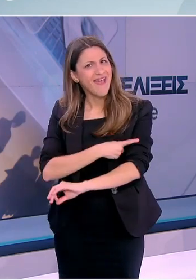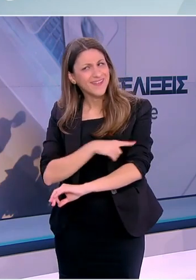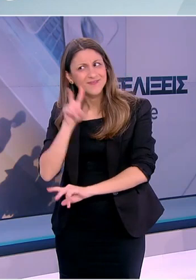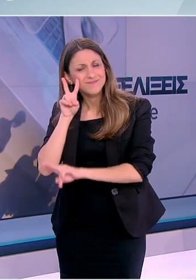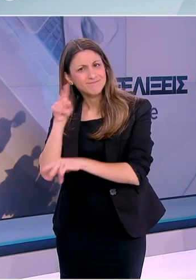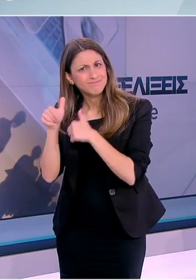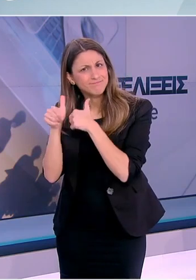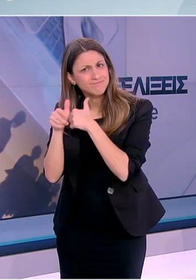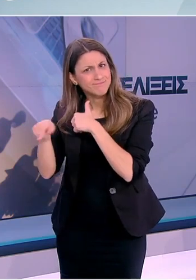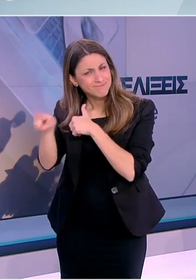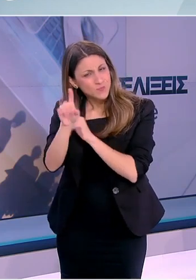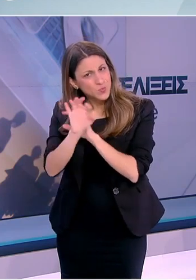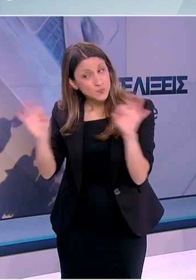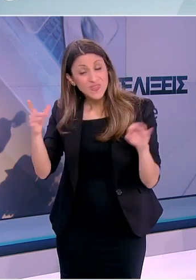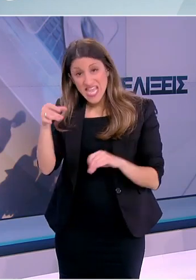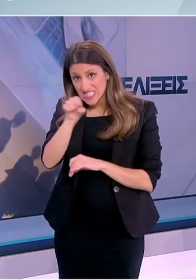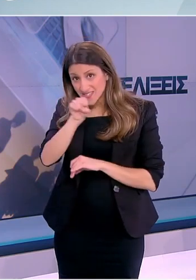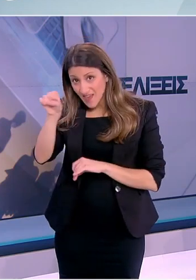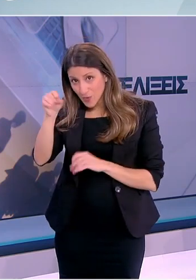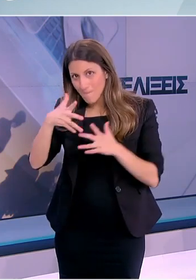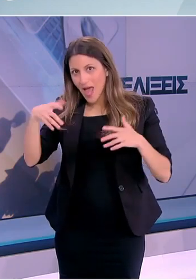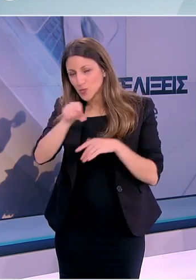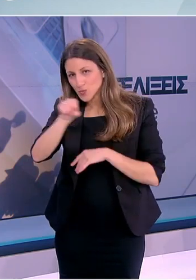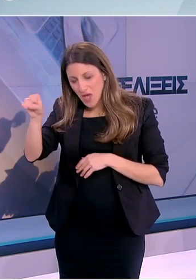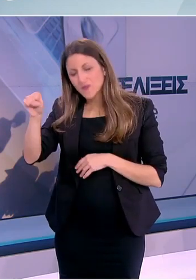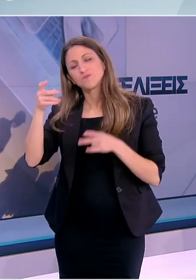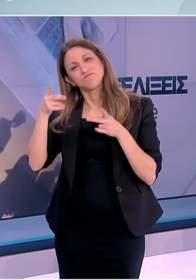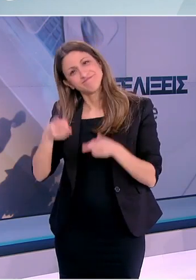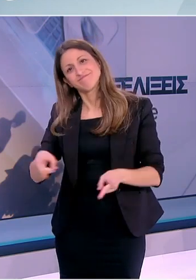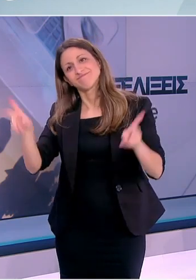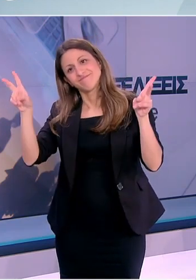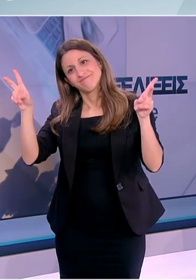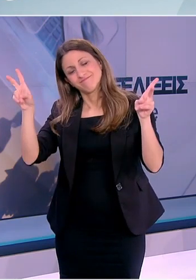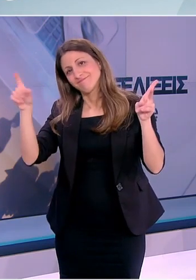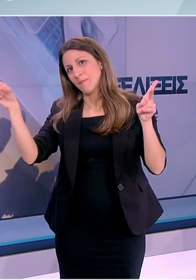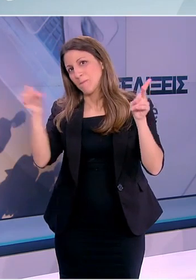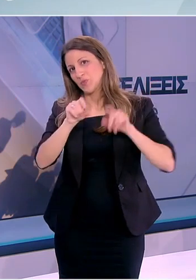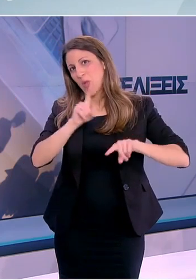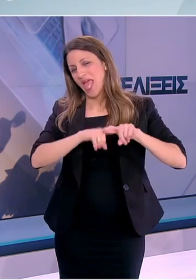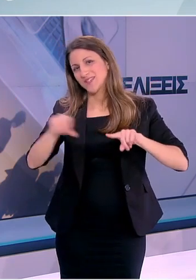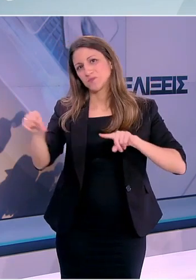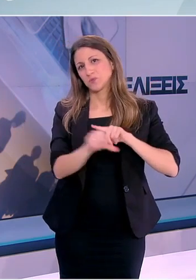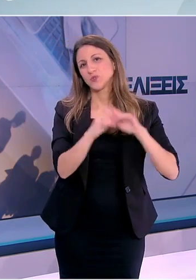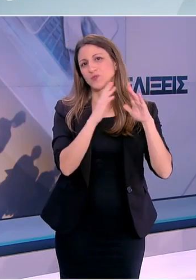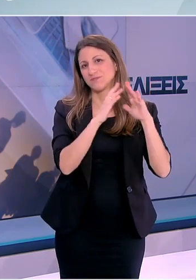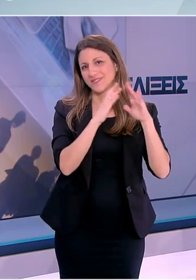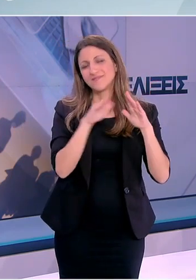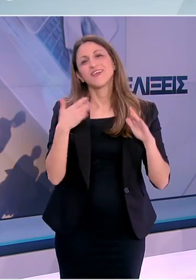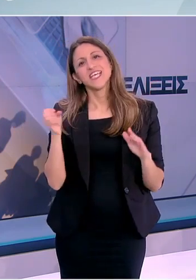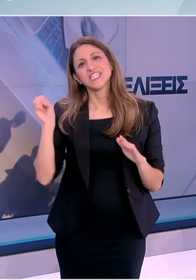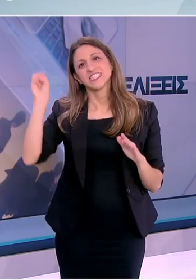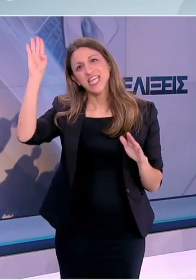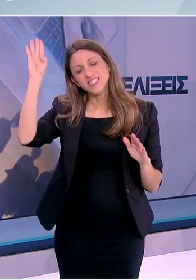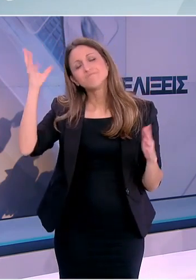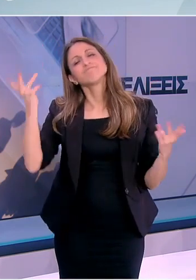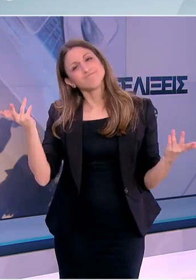Και το Σάββατο, το Μεγάλο Σάββατο, μπορούν να αποδεσμευθούν οι Έλληνες να γυρίσουν στα σπίτια τους και οι ξένοι